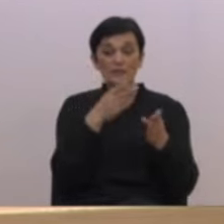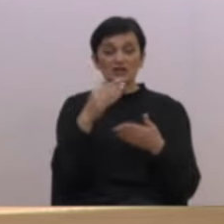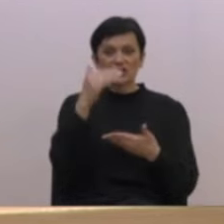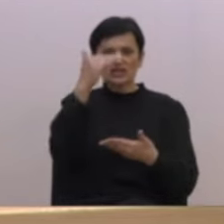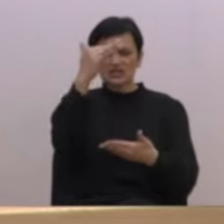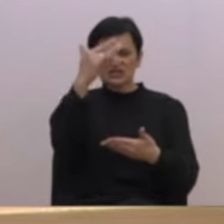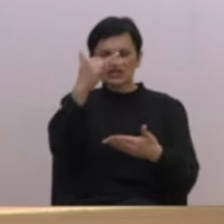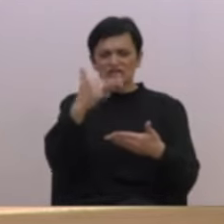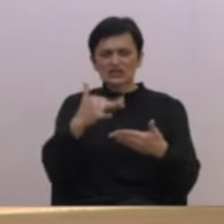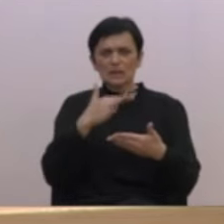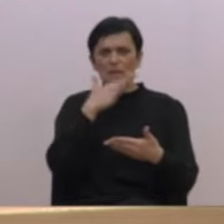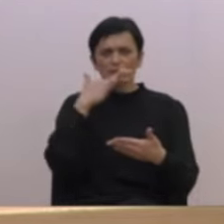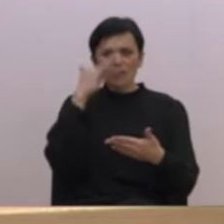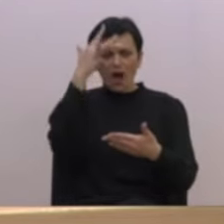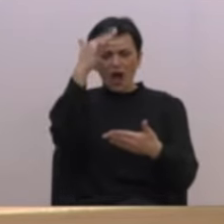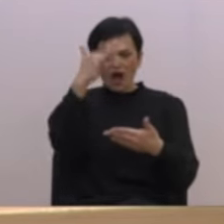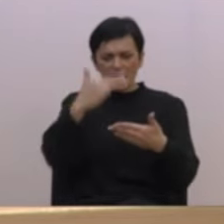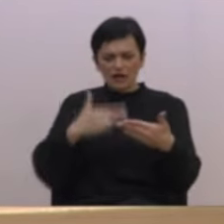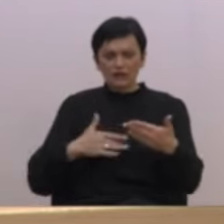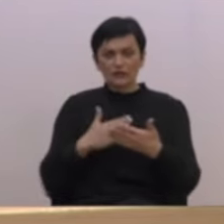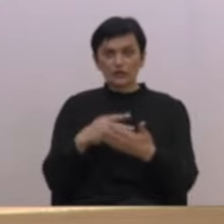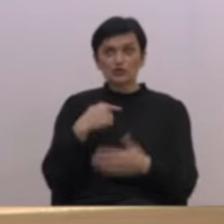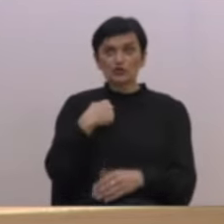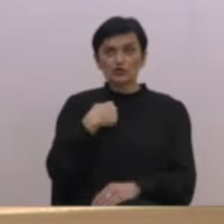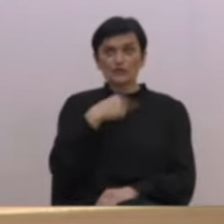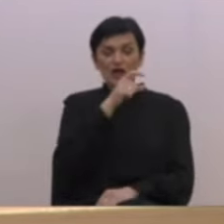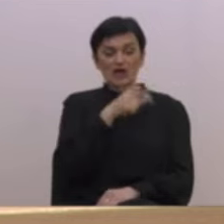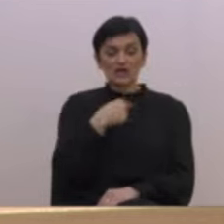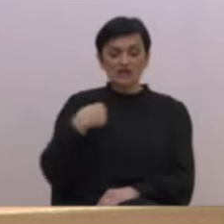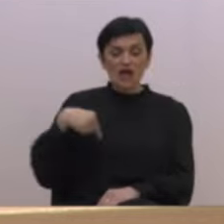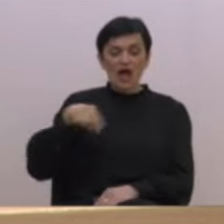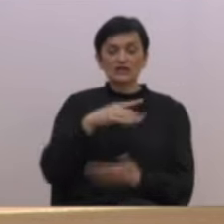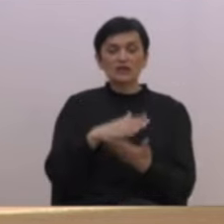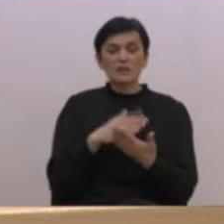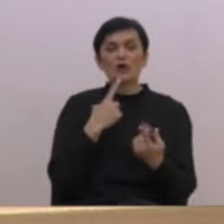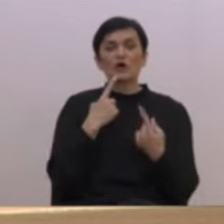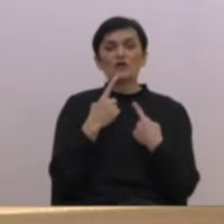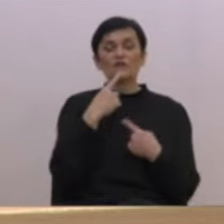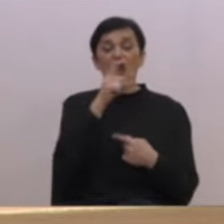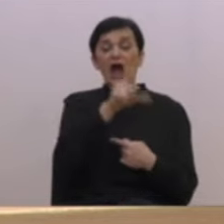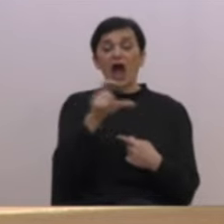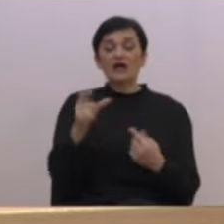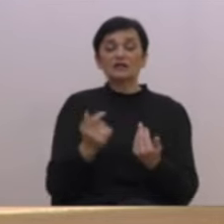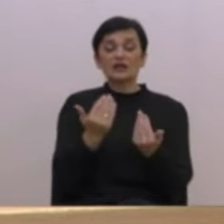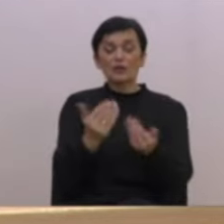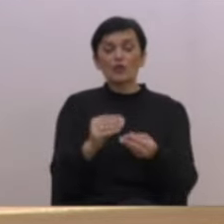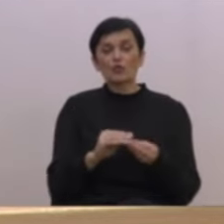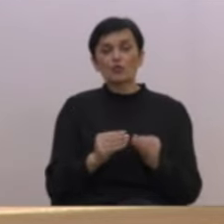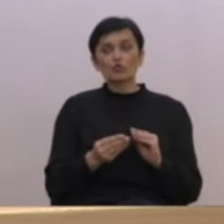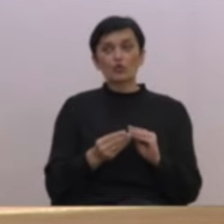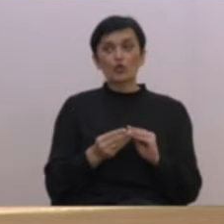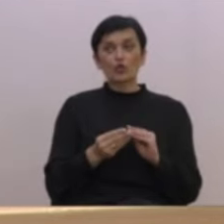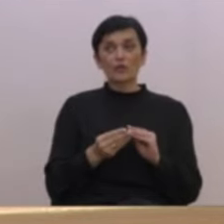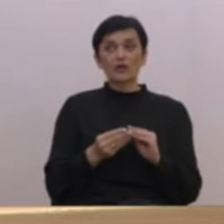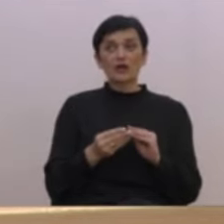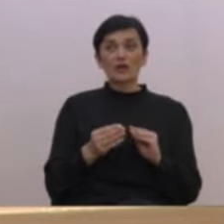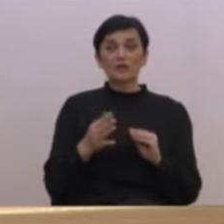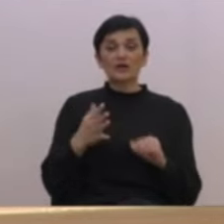არის უსასრულო. და ჩვენ ვართ ადამიანები, ვინც ლაპარაკობენ ადამიანების პრობლემებზე ამ ქვეყანაში, ამ